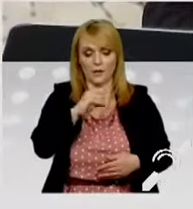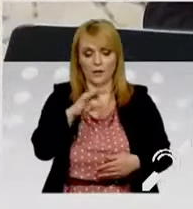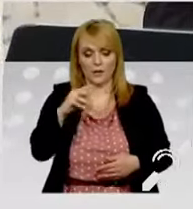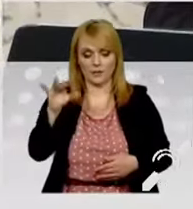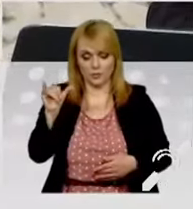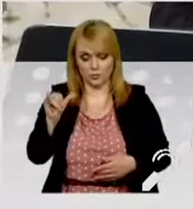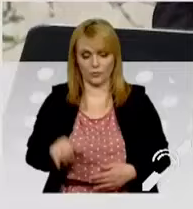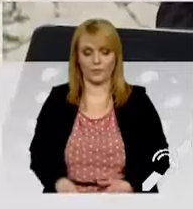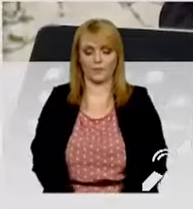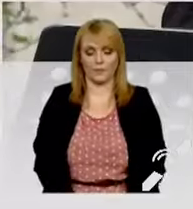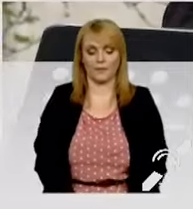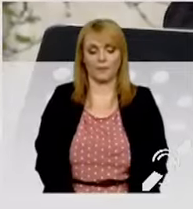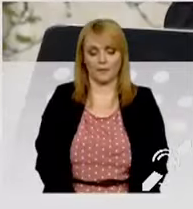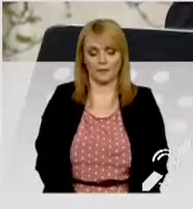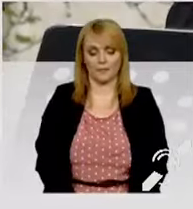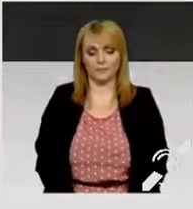Eminescu.